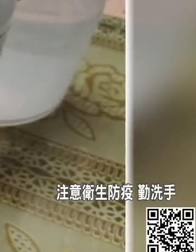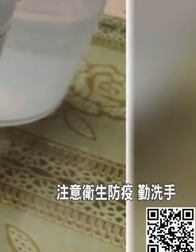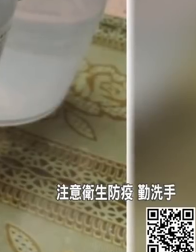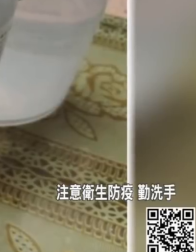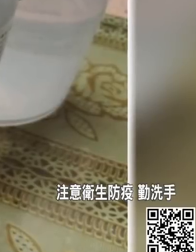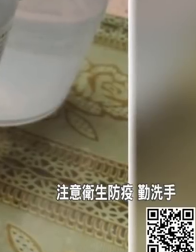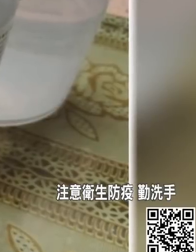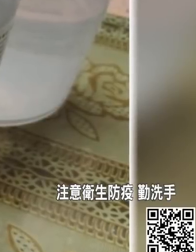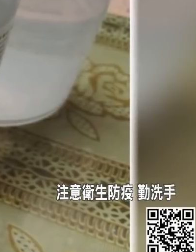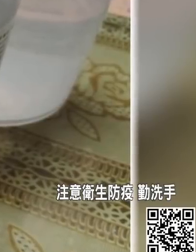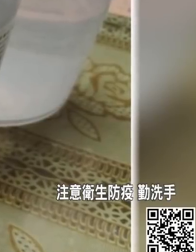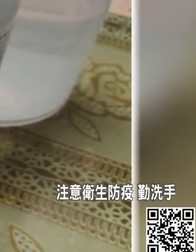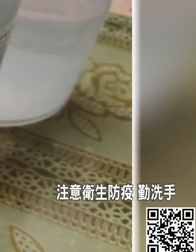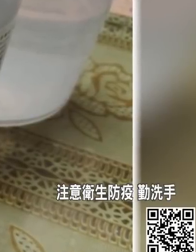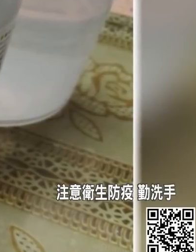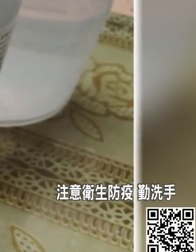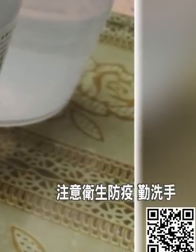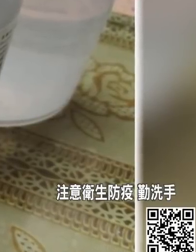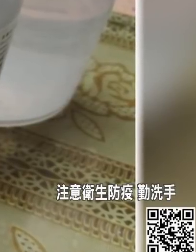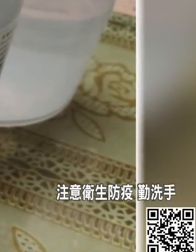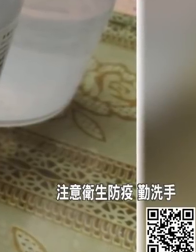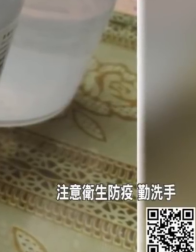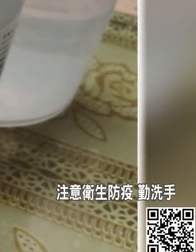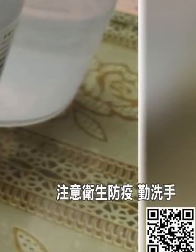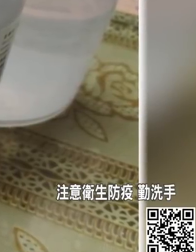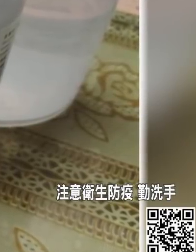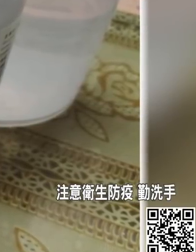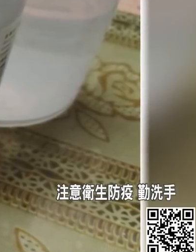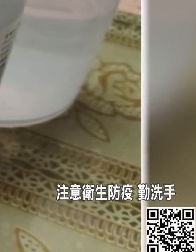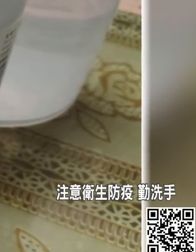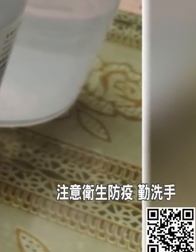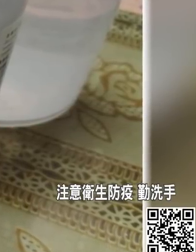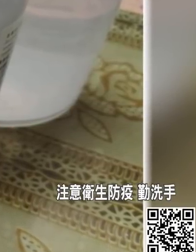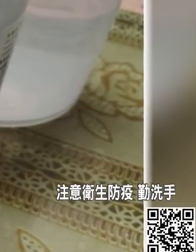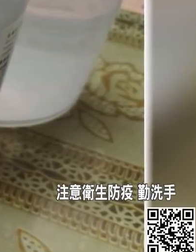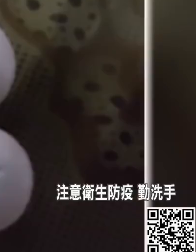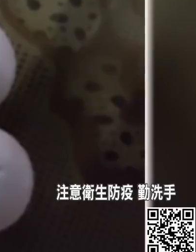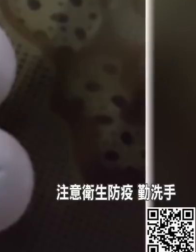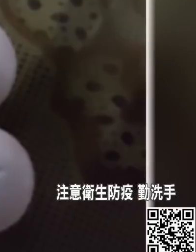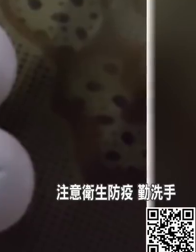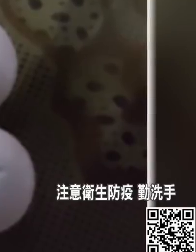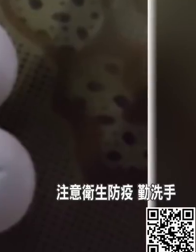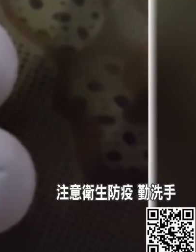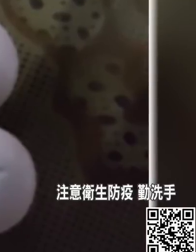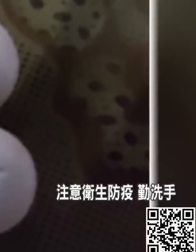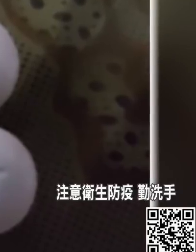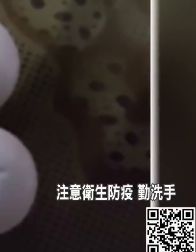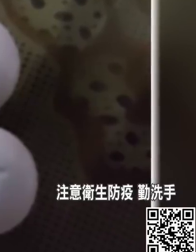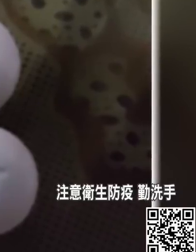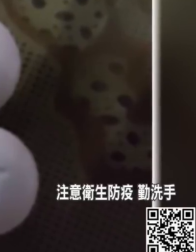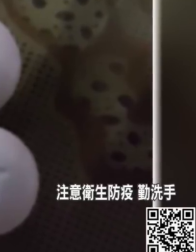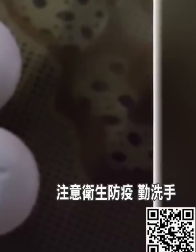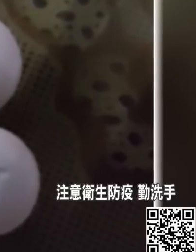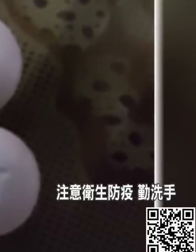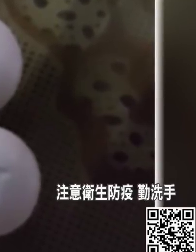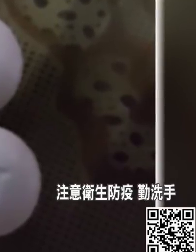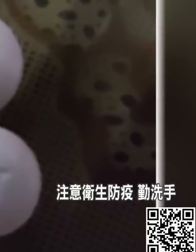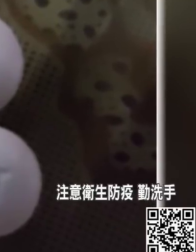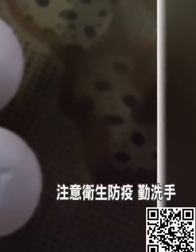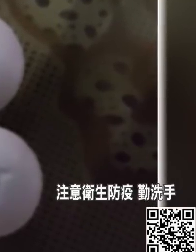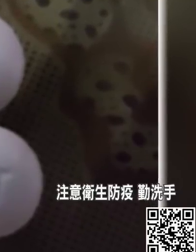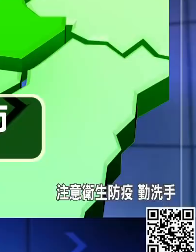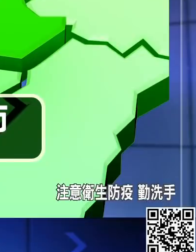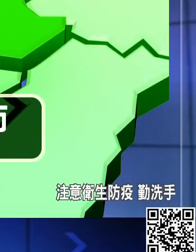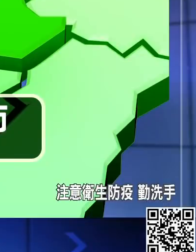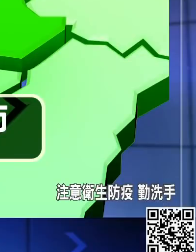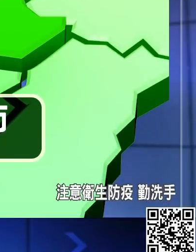家。 听着公公最后的声音，竟然是向他求救，刘小姐赶紧请看护打119，但人送到丰原医院抢救后还是